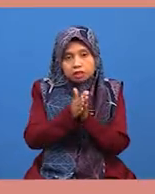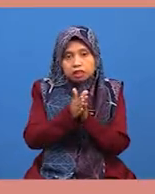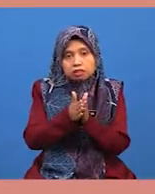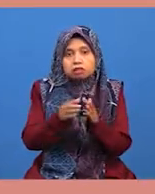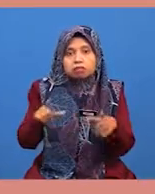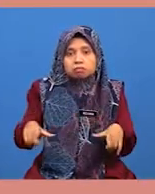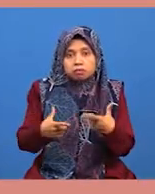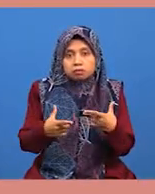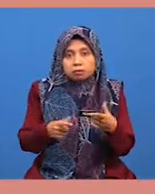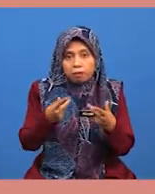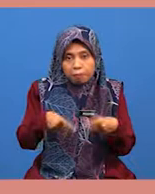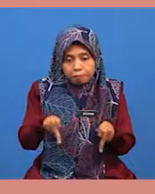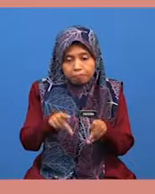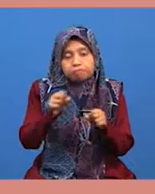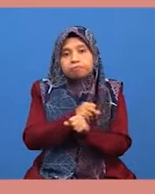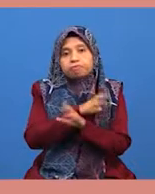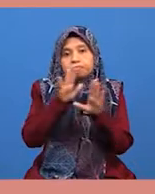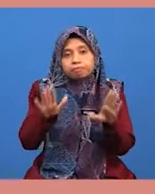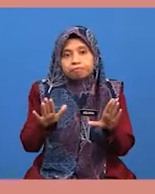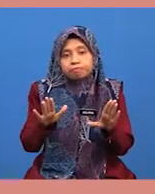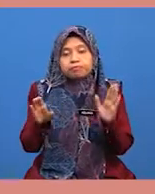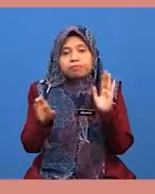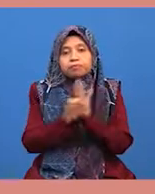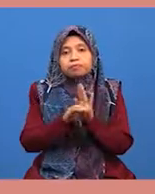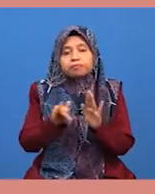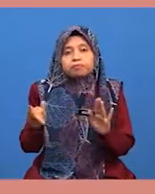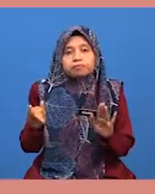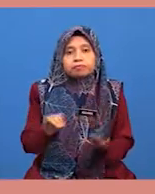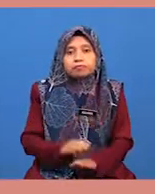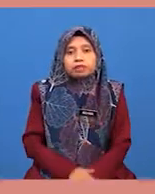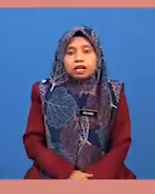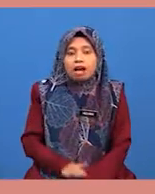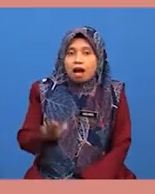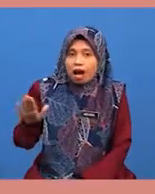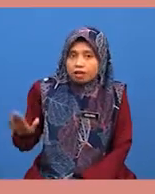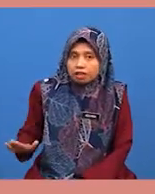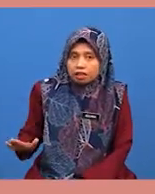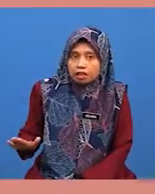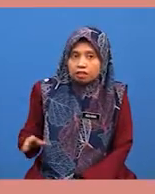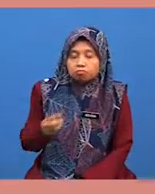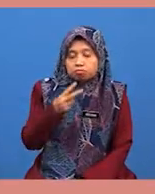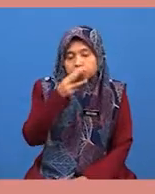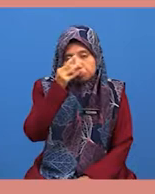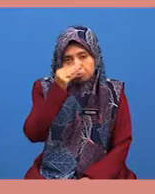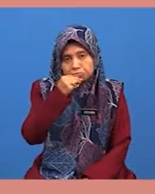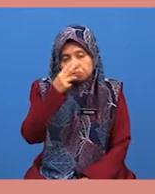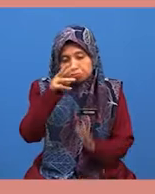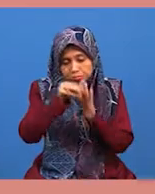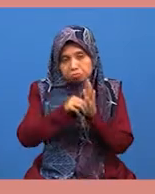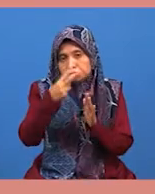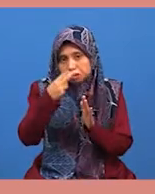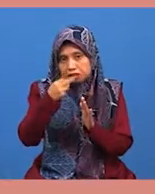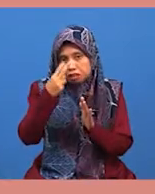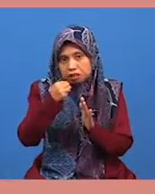berlaku perlu dijelaskan. Contohnya, adik menangis. Apakah